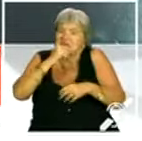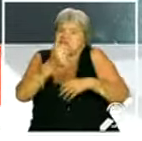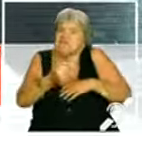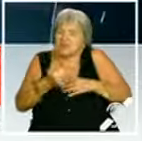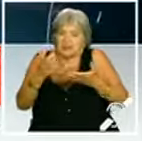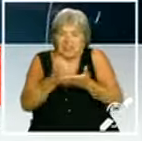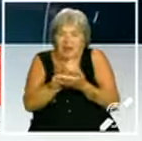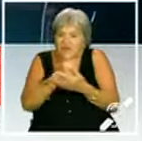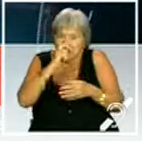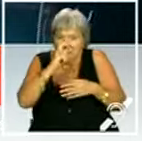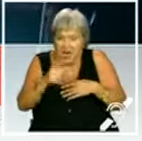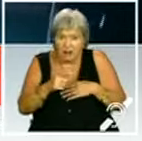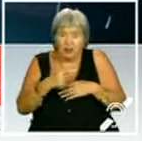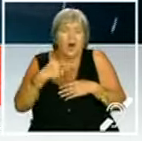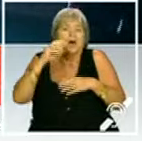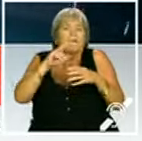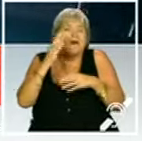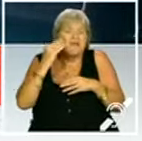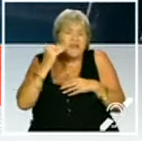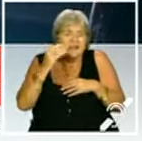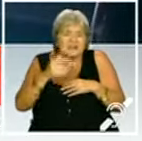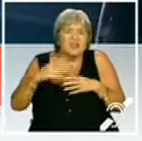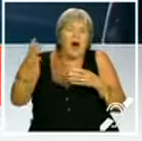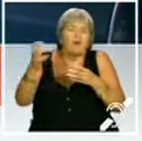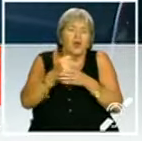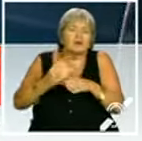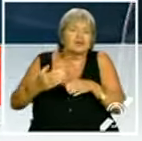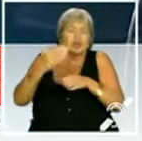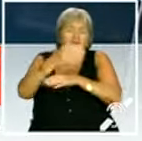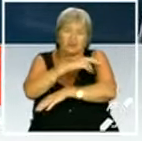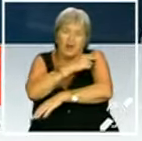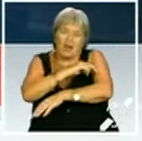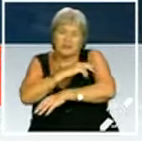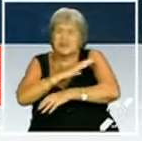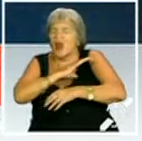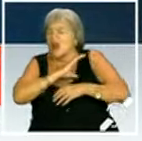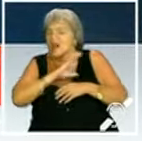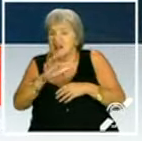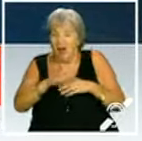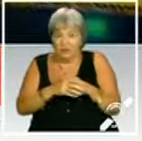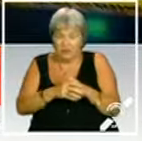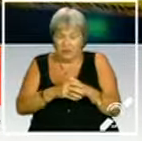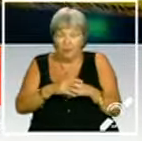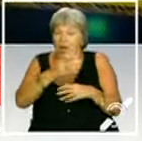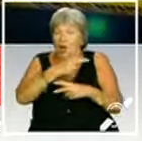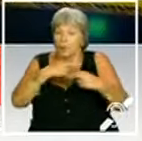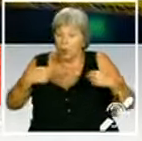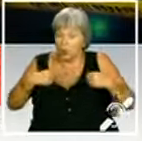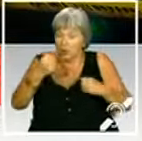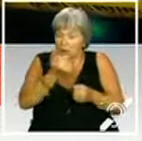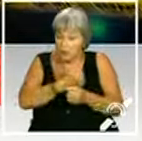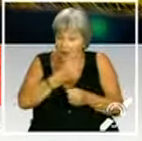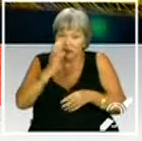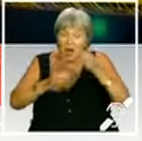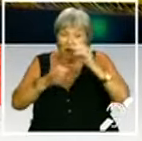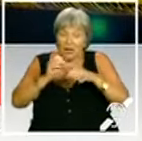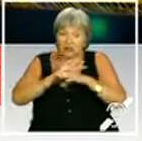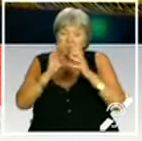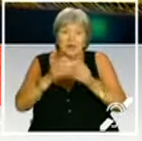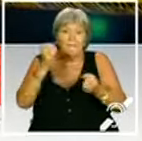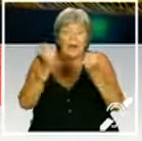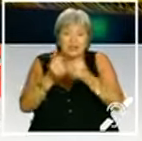au stabilizat-o și au transportat-o la spitalul Grigore Alexandrescu în stare foarte gravă. Procurorii criminaliști au cercetat întreaga mașină de